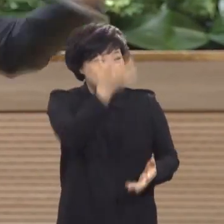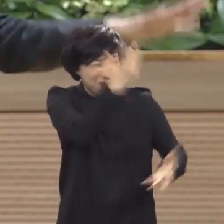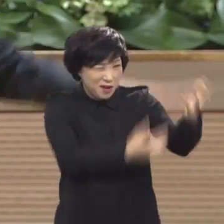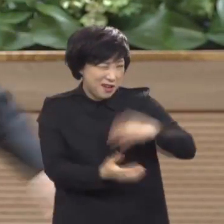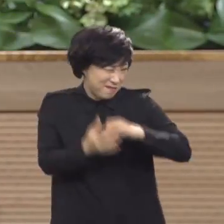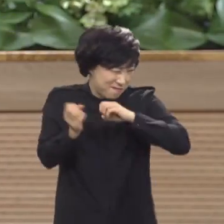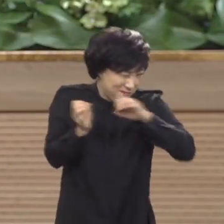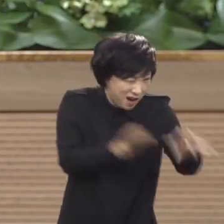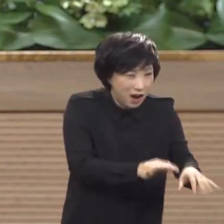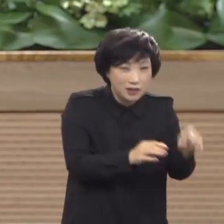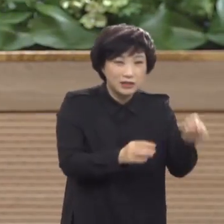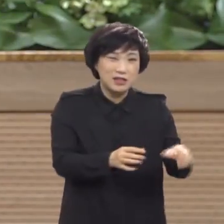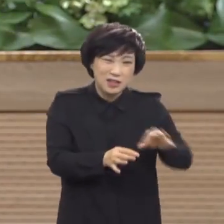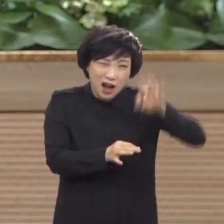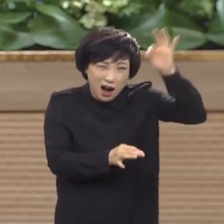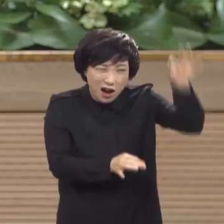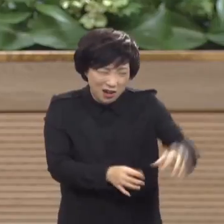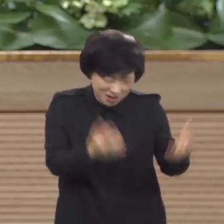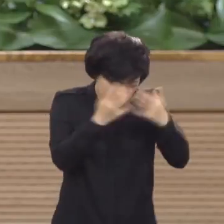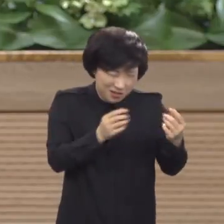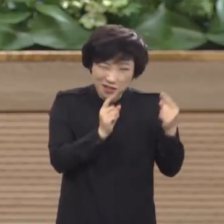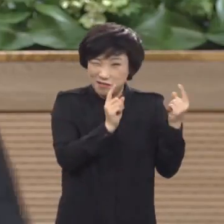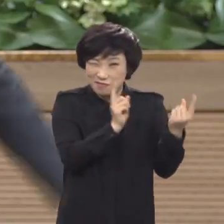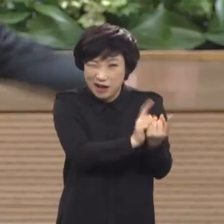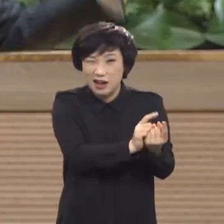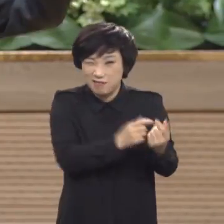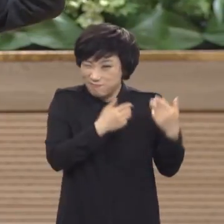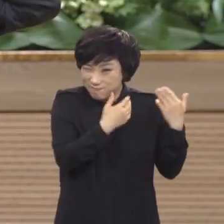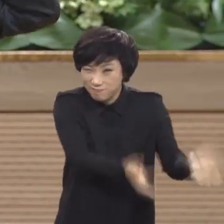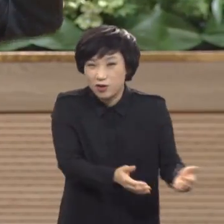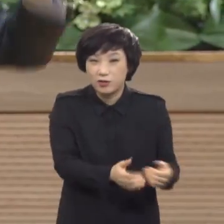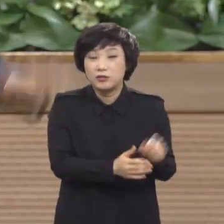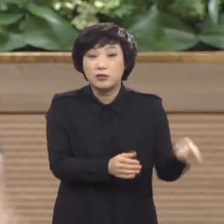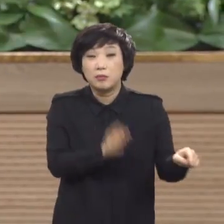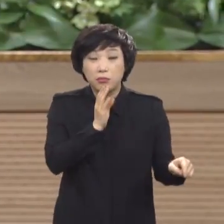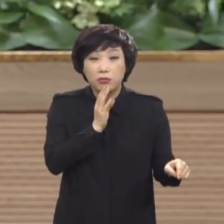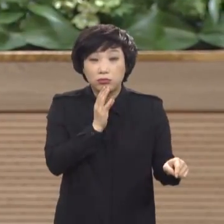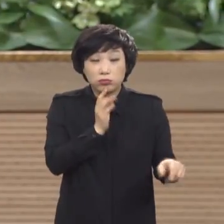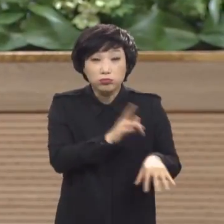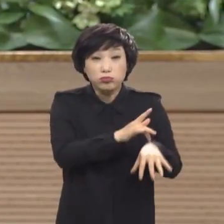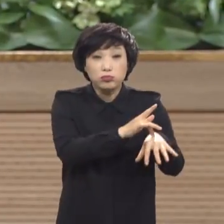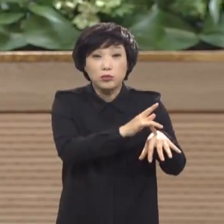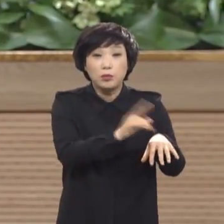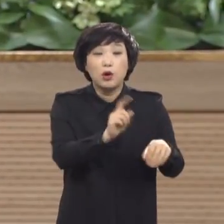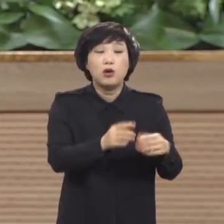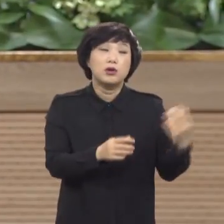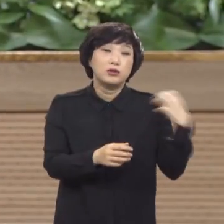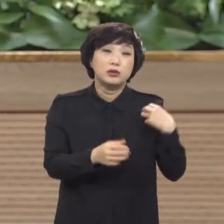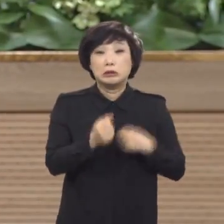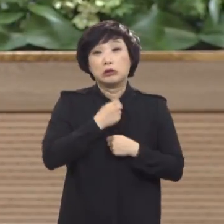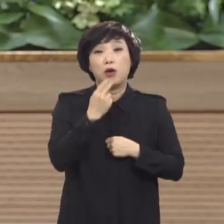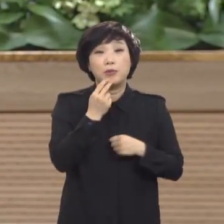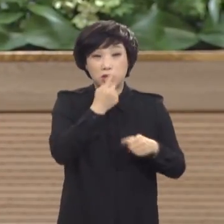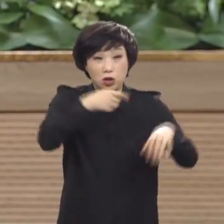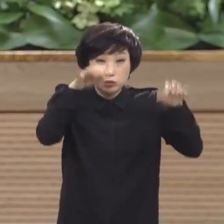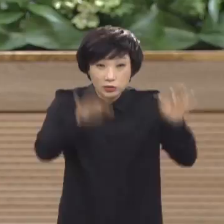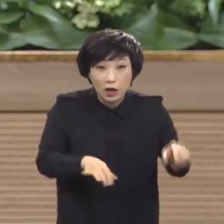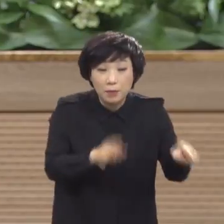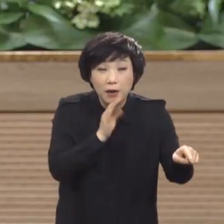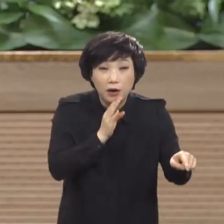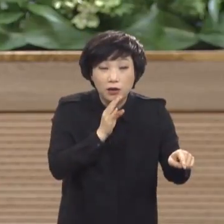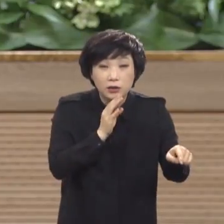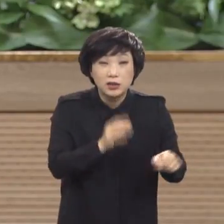속에 집어넣어서 세세토록 고통당하게 해라. 자기 주의를 지키지 않은 천사들을, 타락한